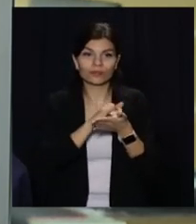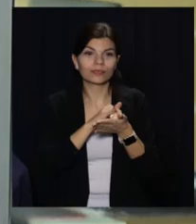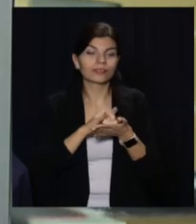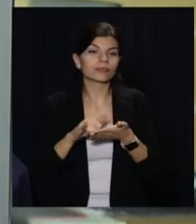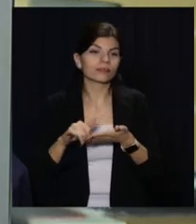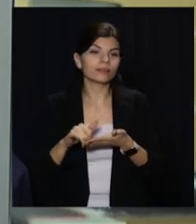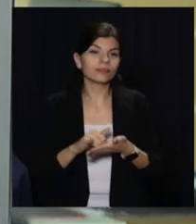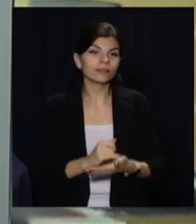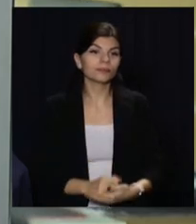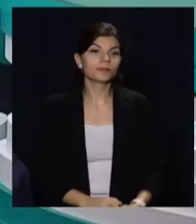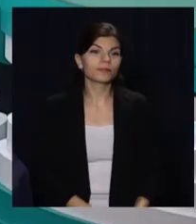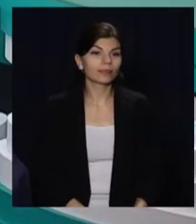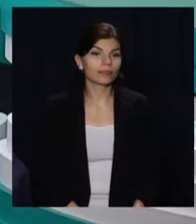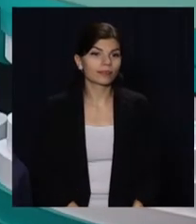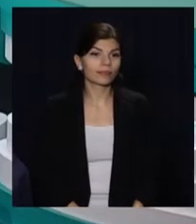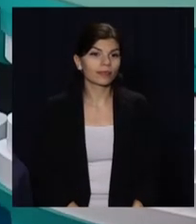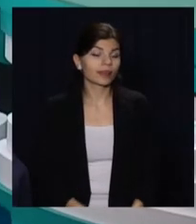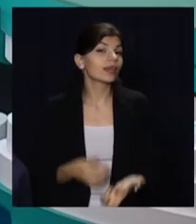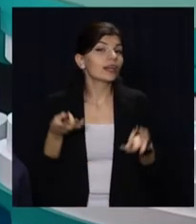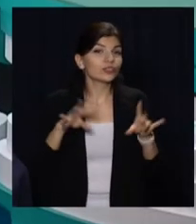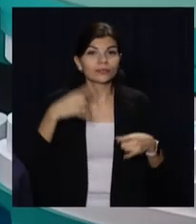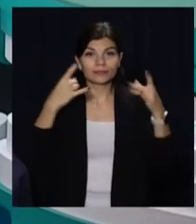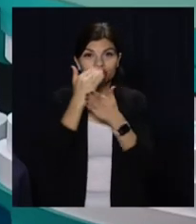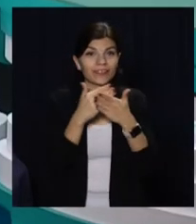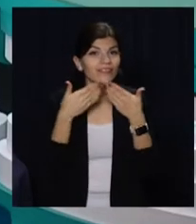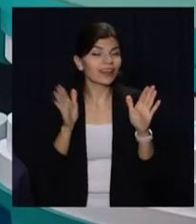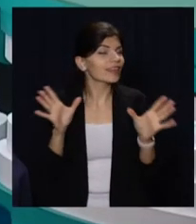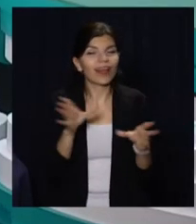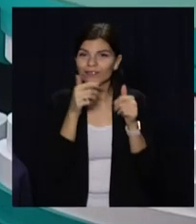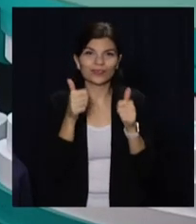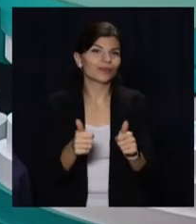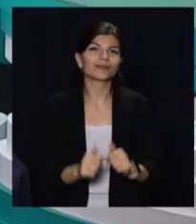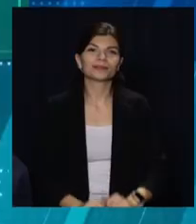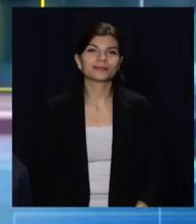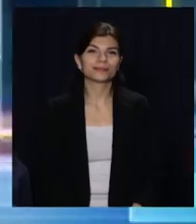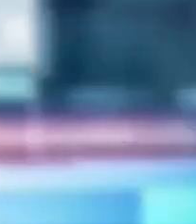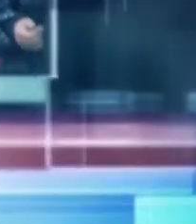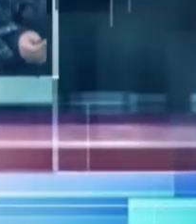мережах та на нашому YouTube-каналі. Залишайтеся з відкритим і на все добре!